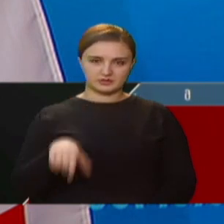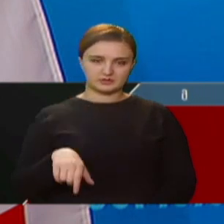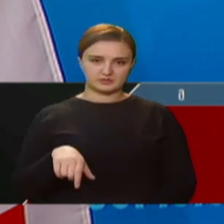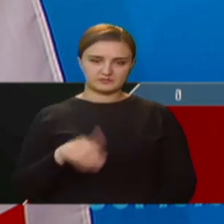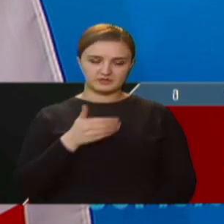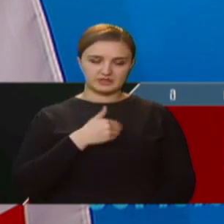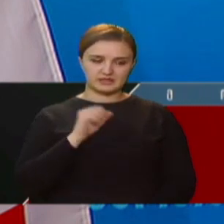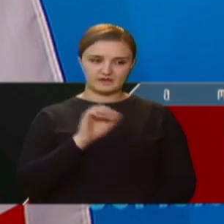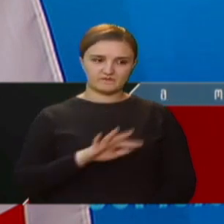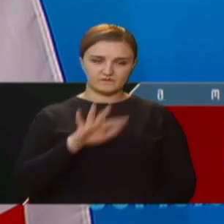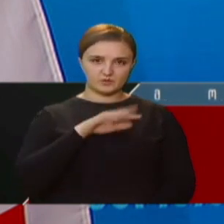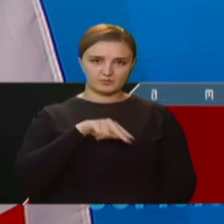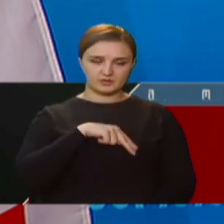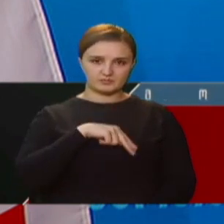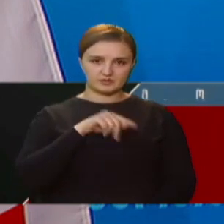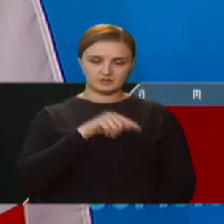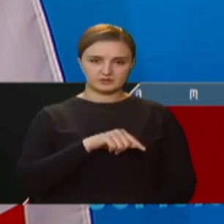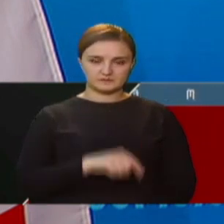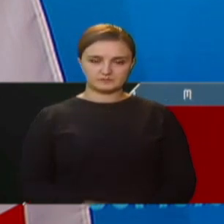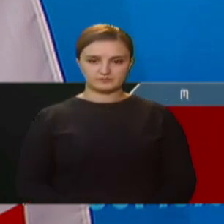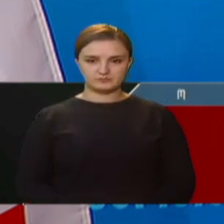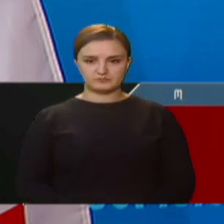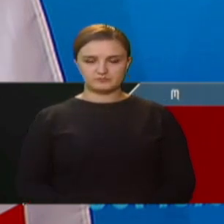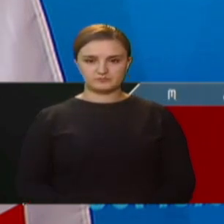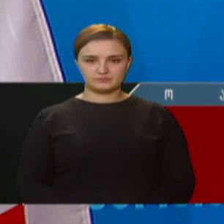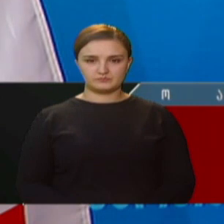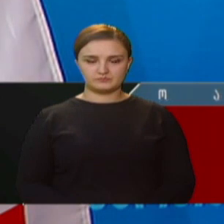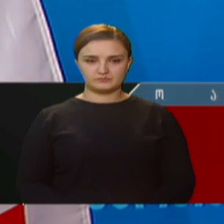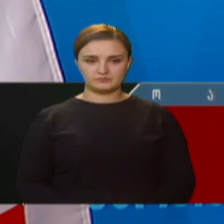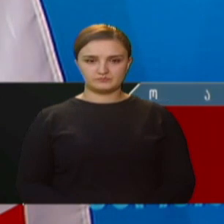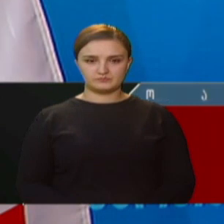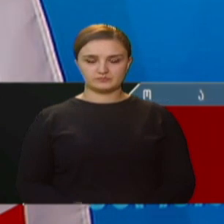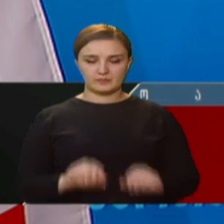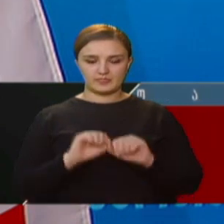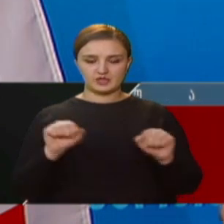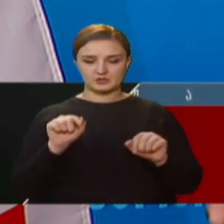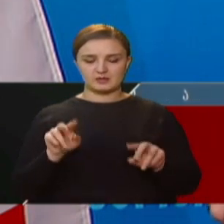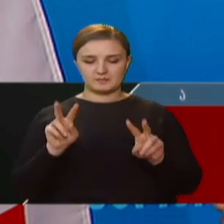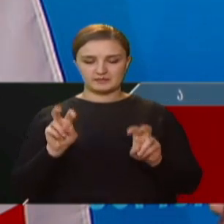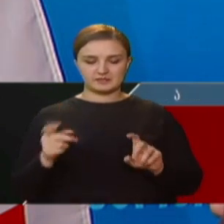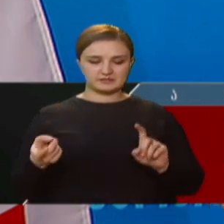კიდე ევროპარლამენტარი იყოს. Არ შეიძლება ამ ფაქტორის დაკავშირება